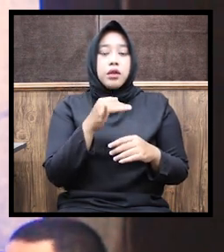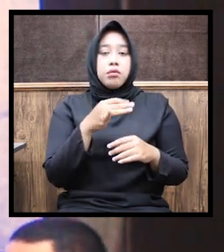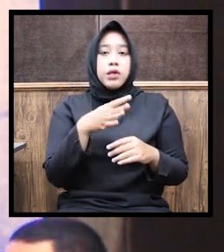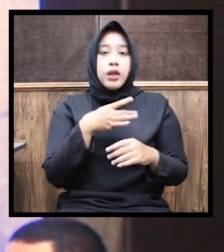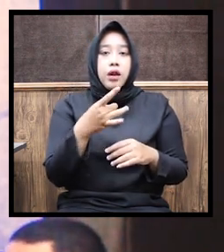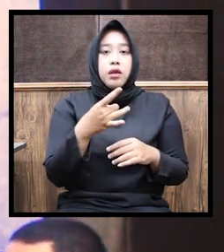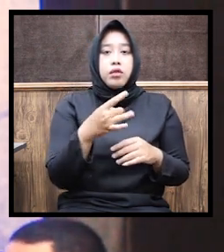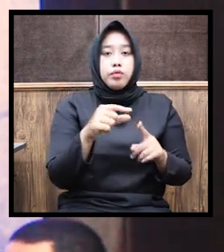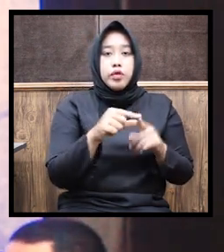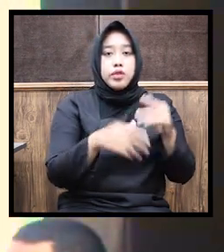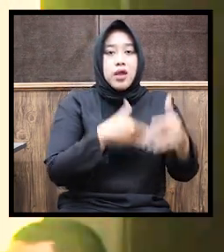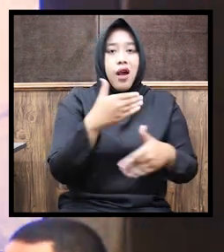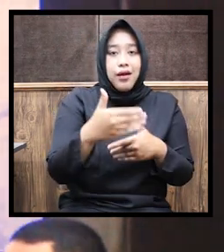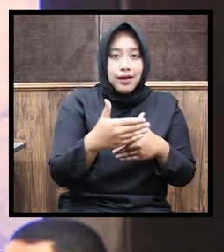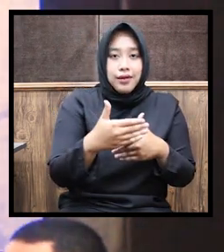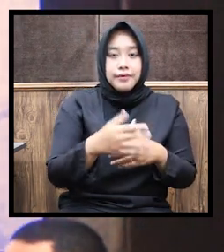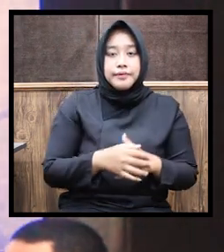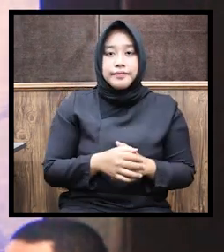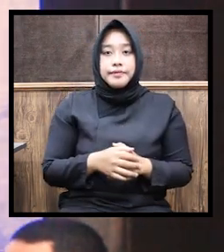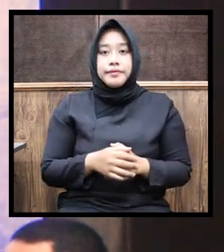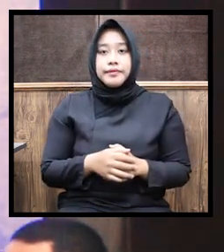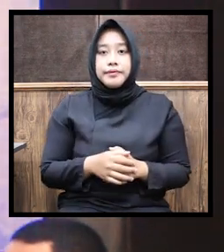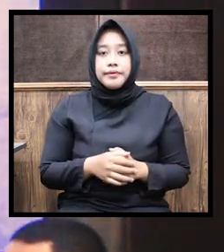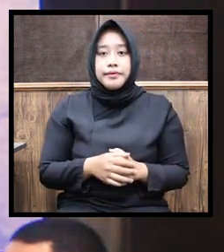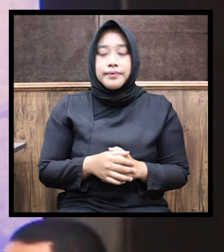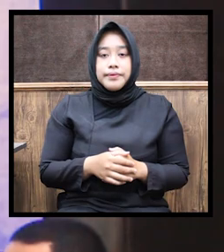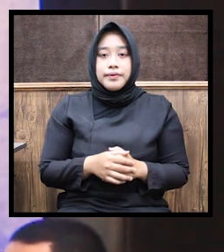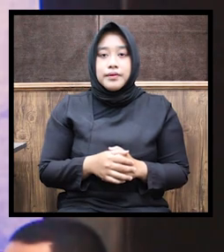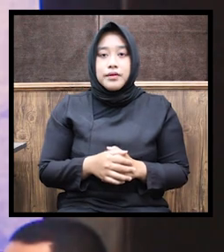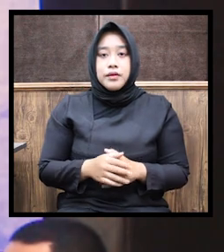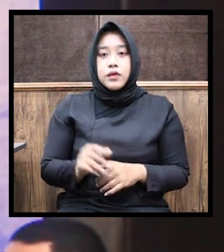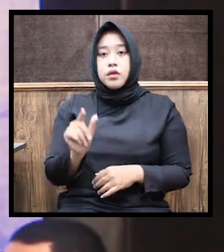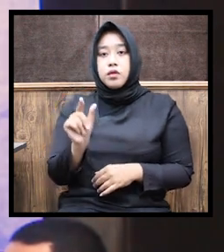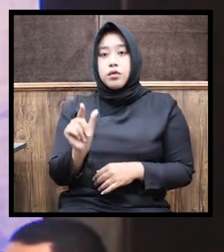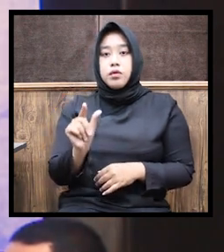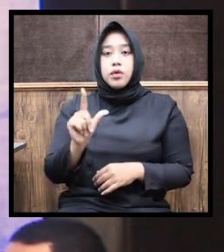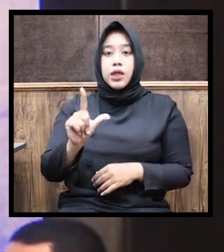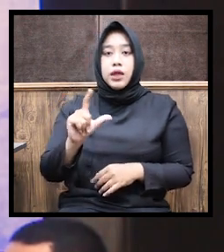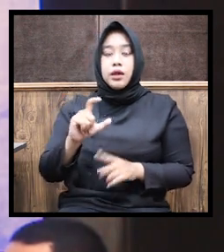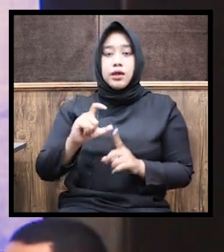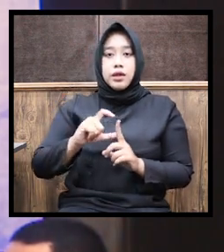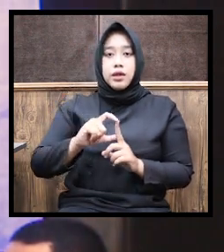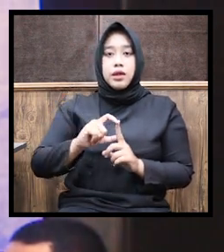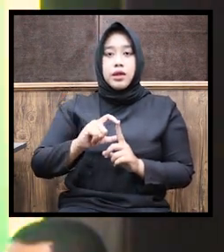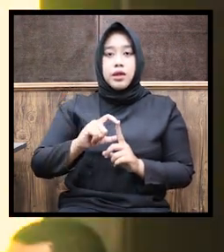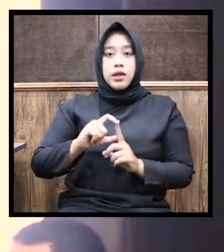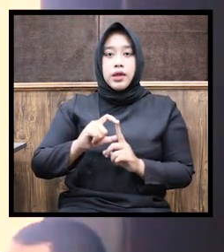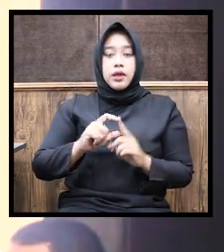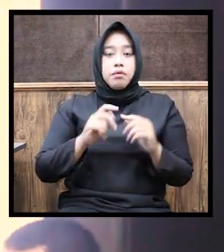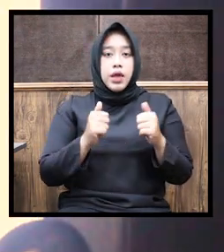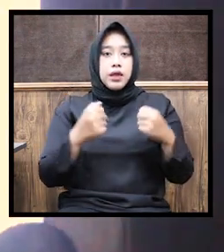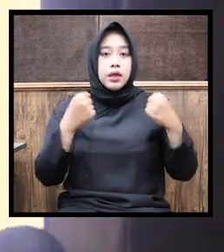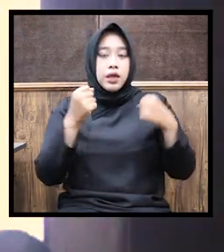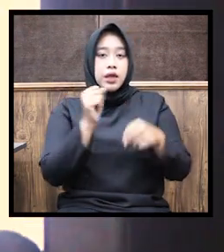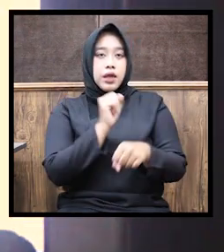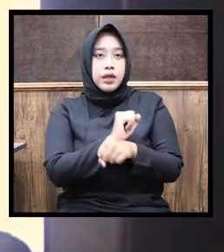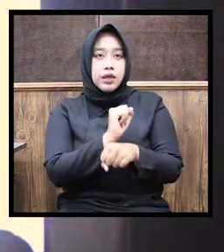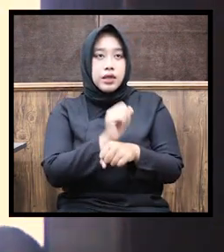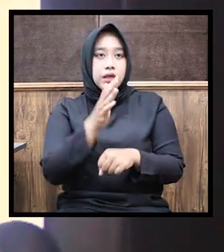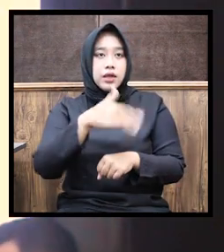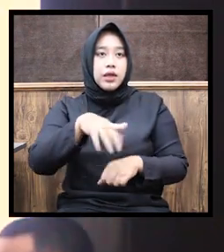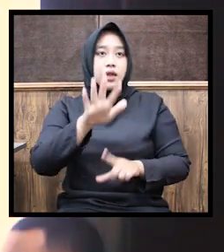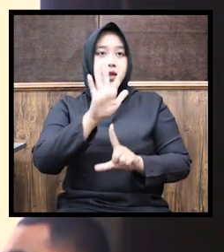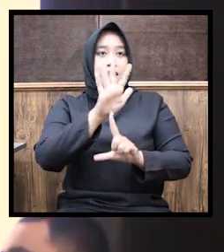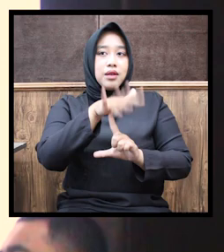Ini Pak kemudian upaya u atau UD kerjaan yang dibantu yang